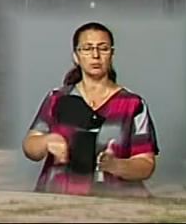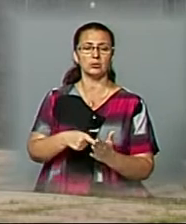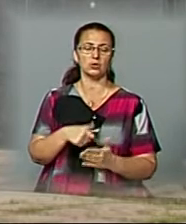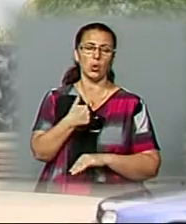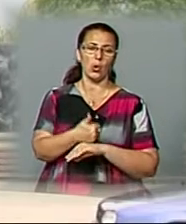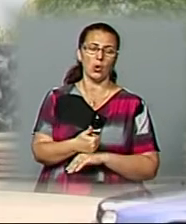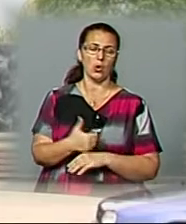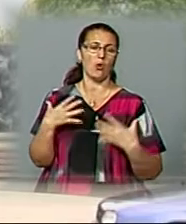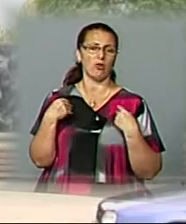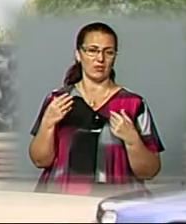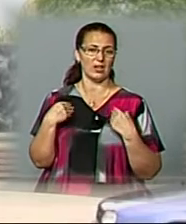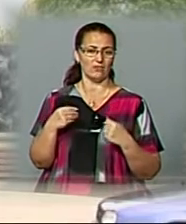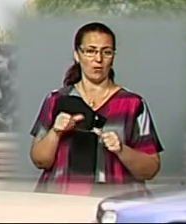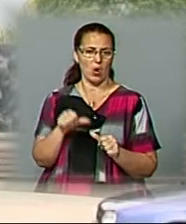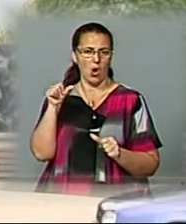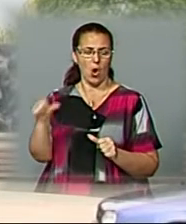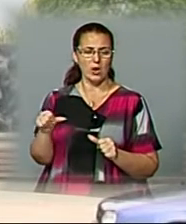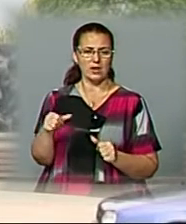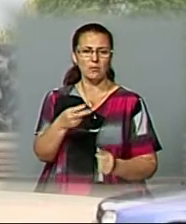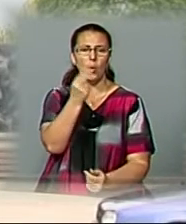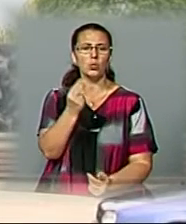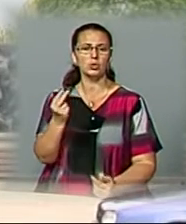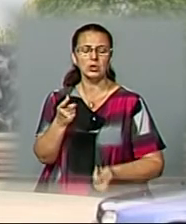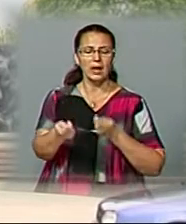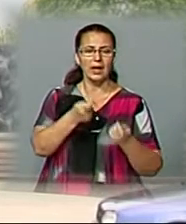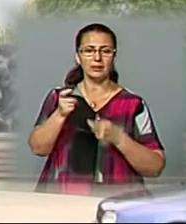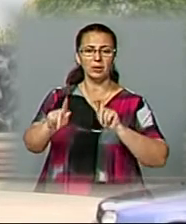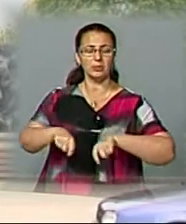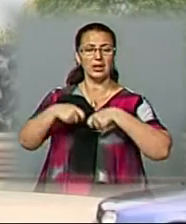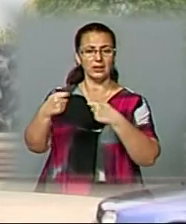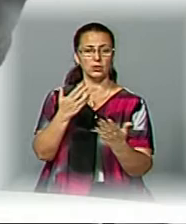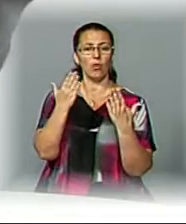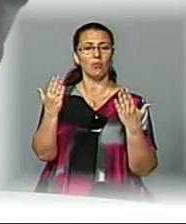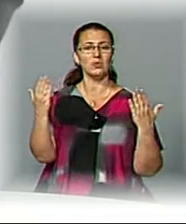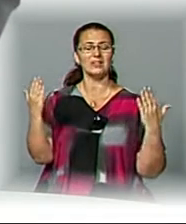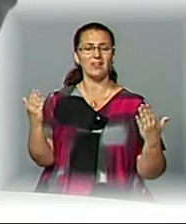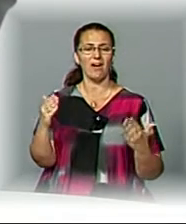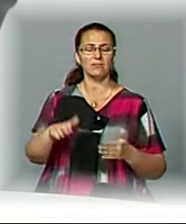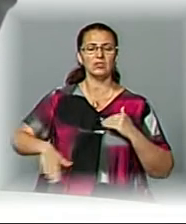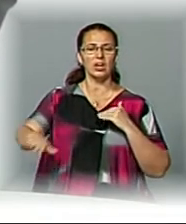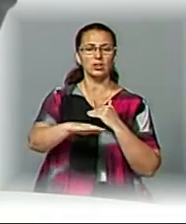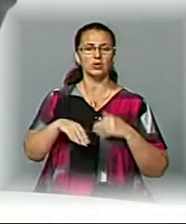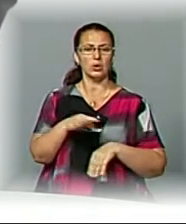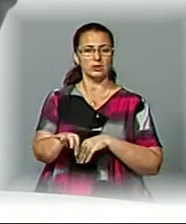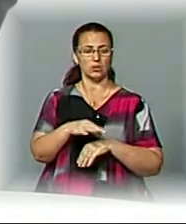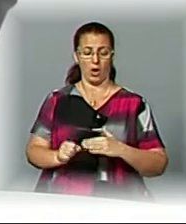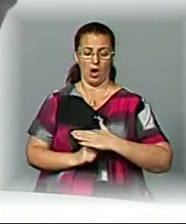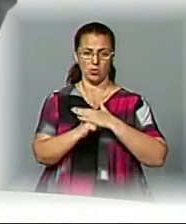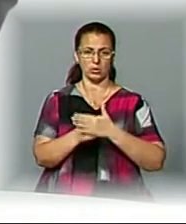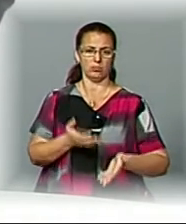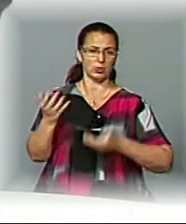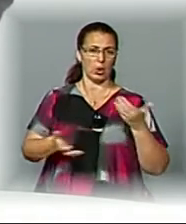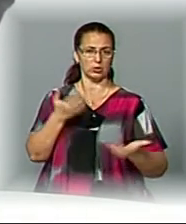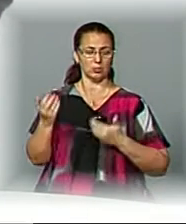Львова Андрій Москаленко. Окремі художні елементи монументу передадуть у музей «Територія терору», а основу розберуть. Роботи з